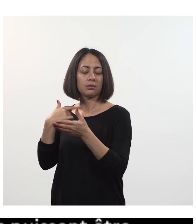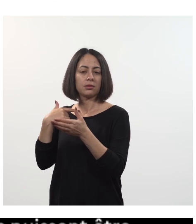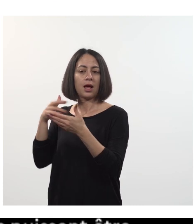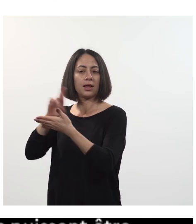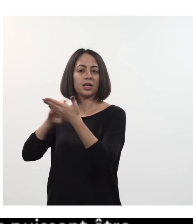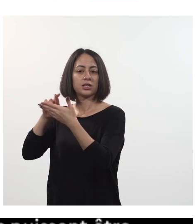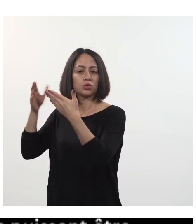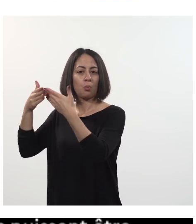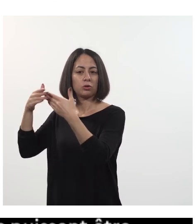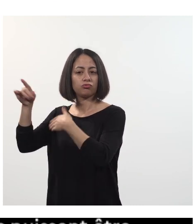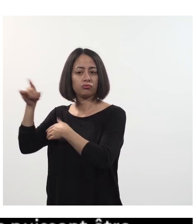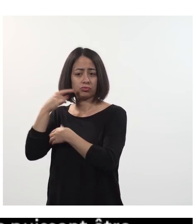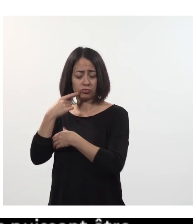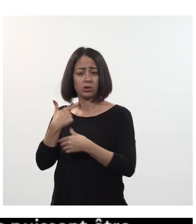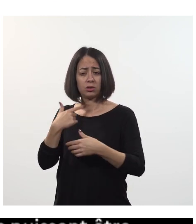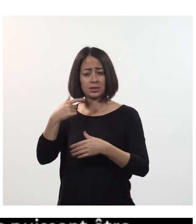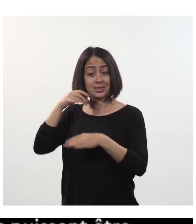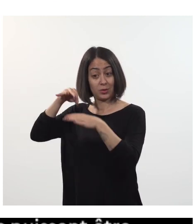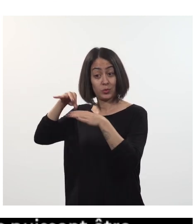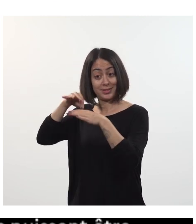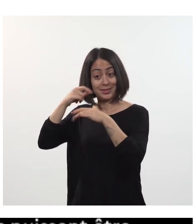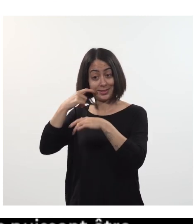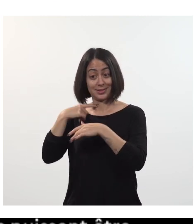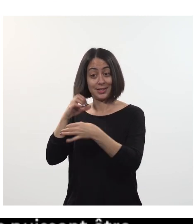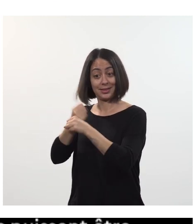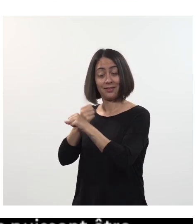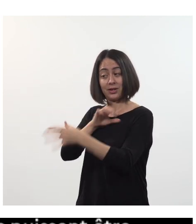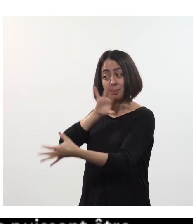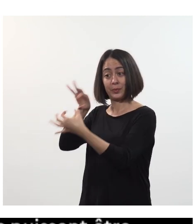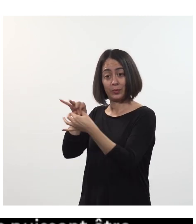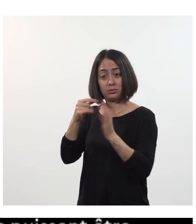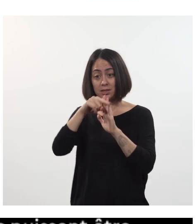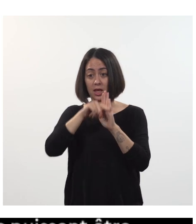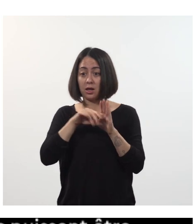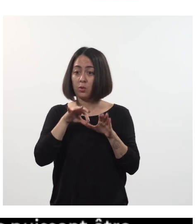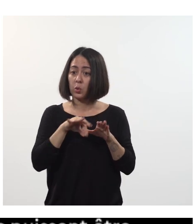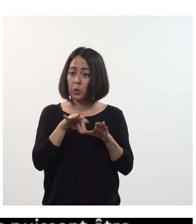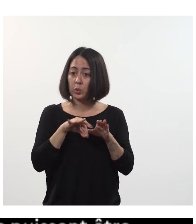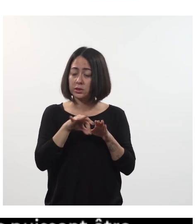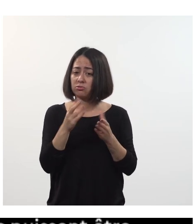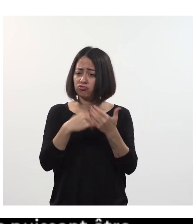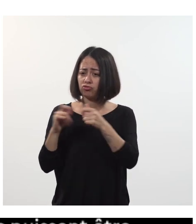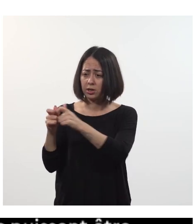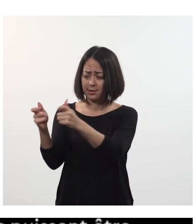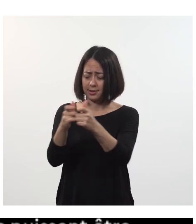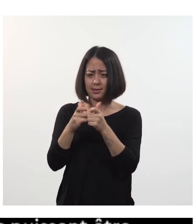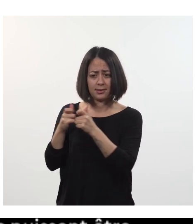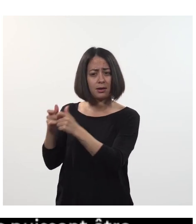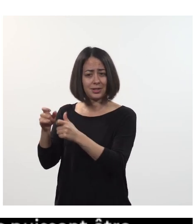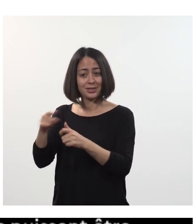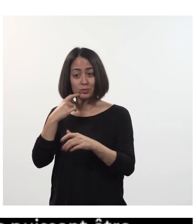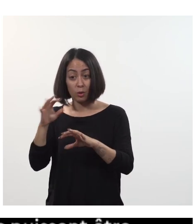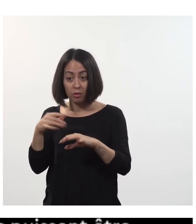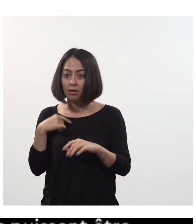des fiches techniques, pareil sur des recettes qu'on trouve régulièrement dans les établissements, mais qui ne sont pas toujours bien réalisées,